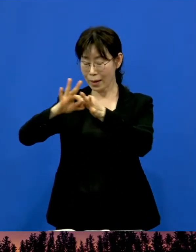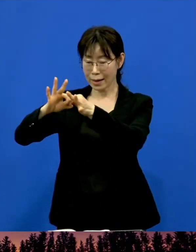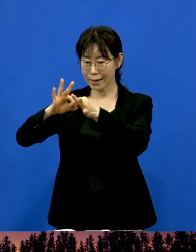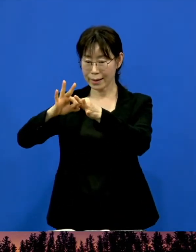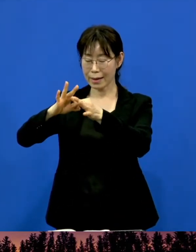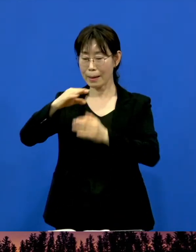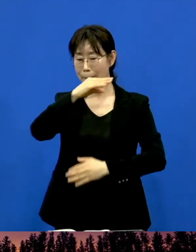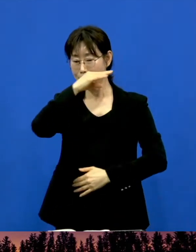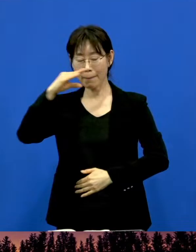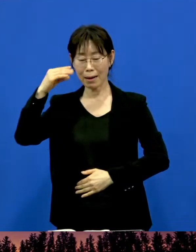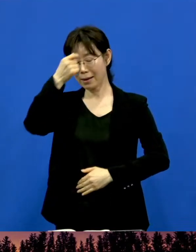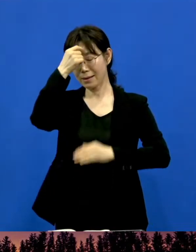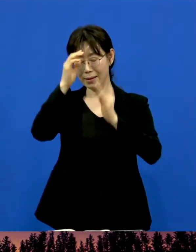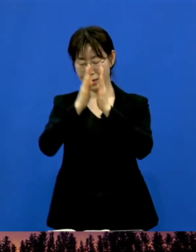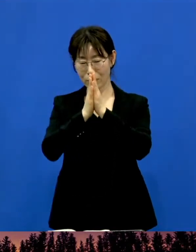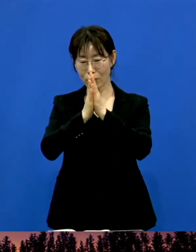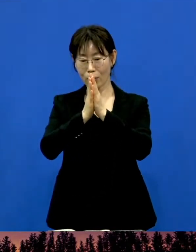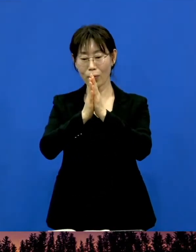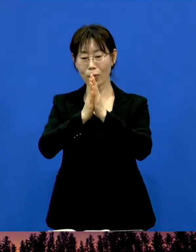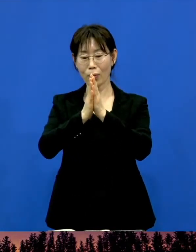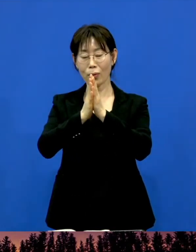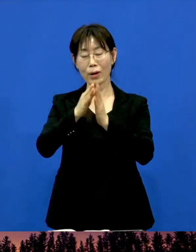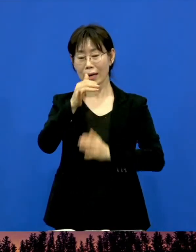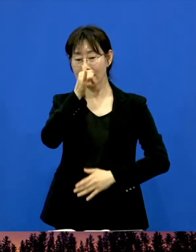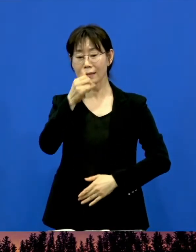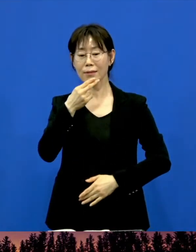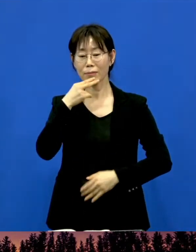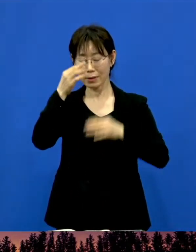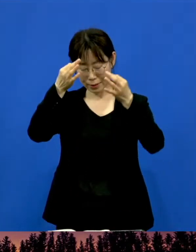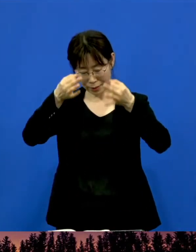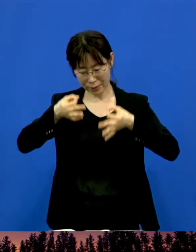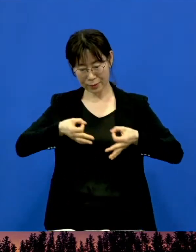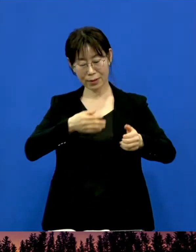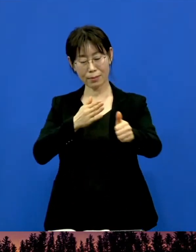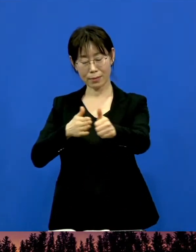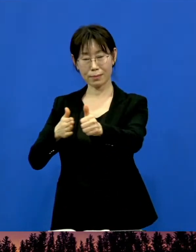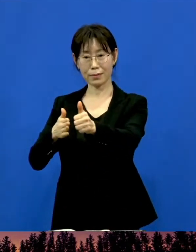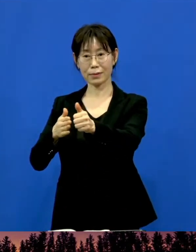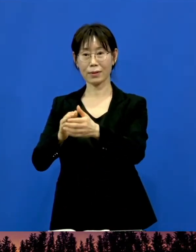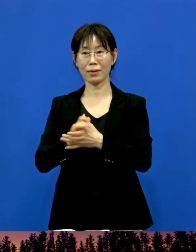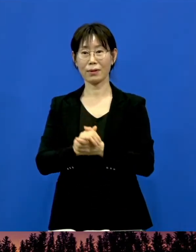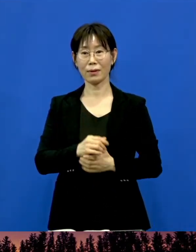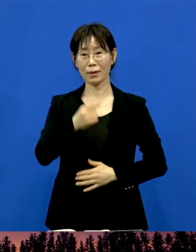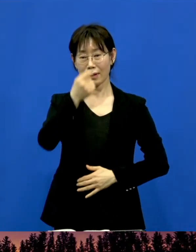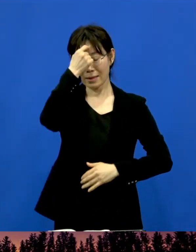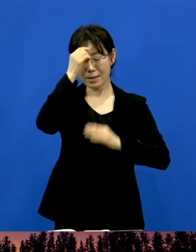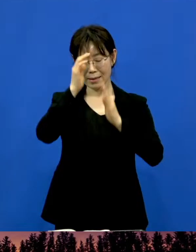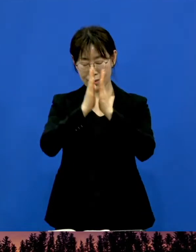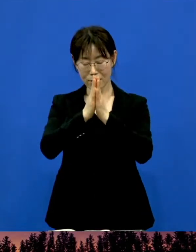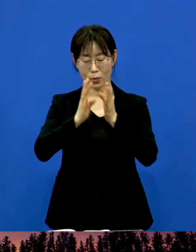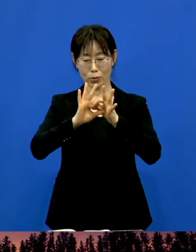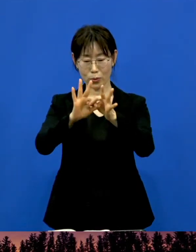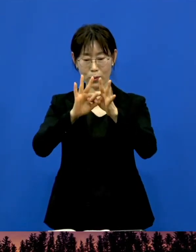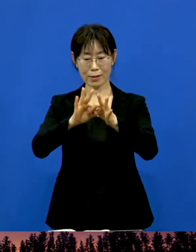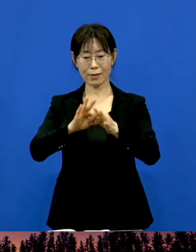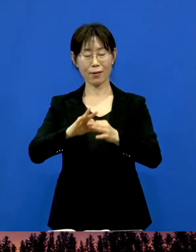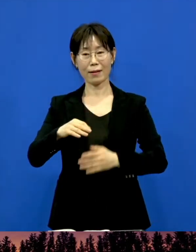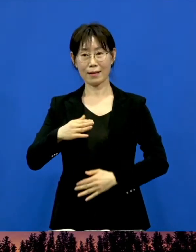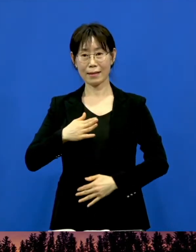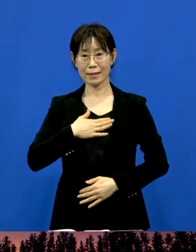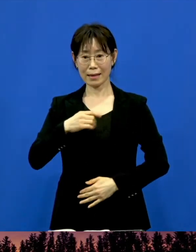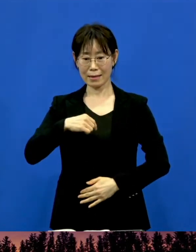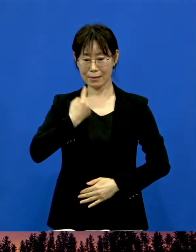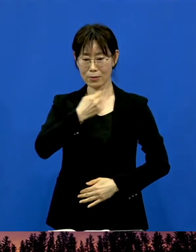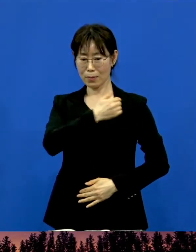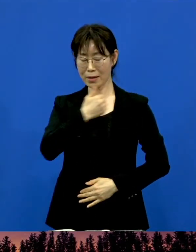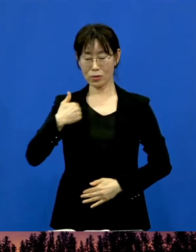바른 기도를 드리고 있느냐는 거죠. 기도라는 도구로 자기를 강화하고 자기의 욕망을 계속 투사시키는 작업이